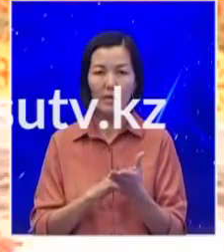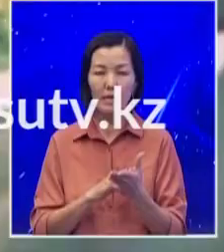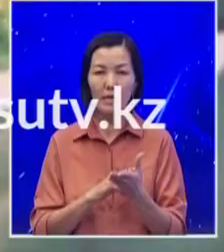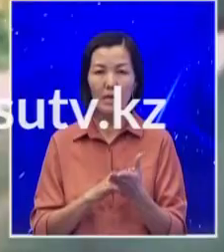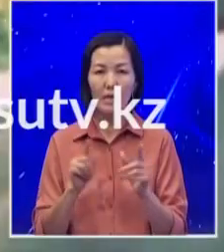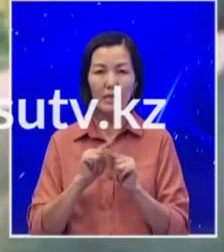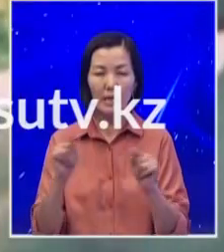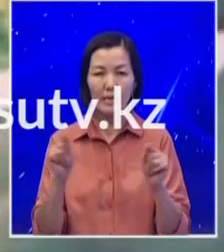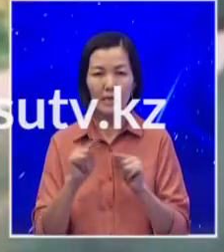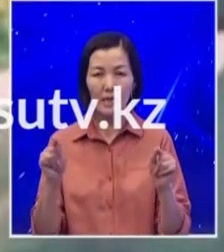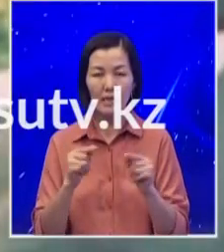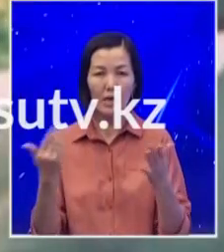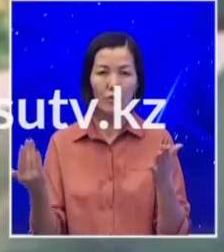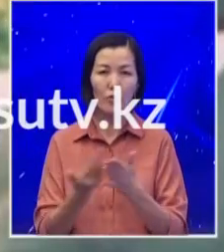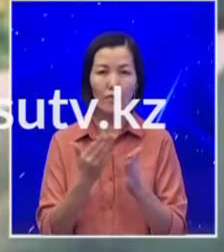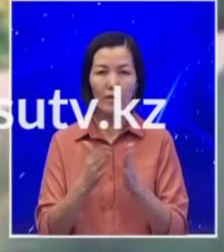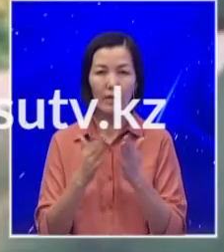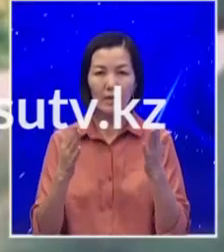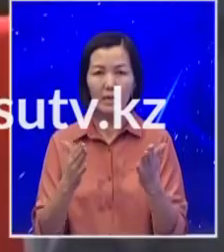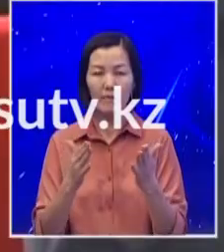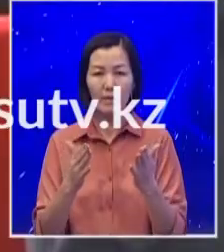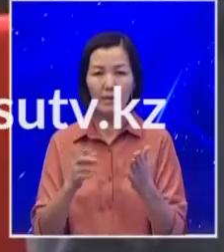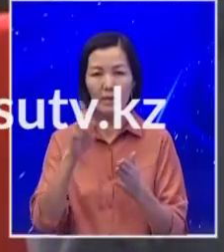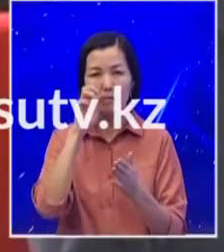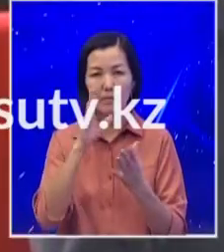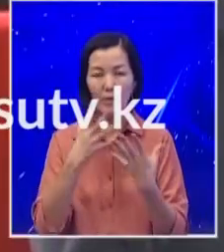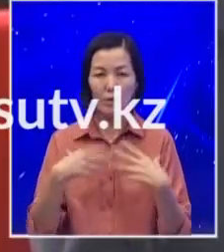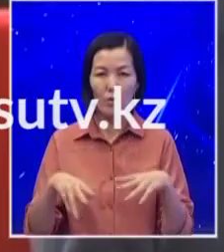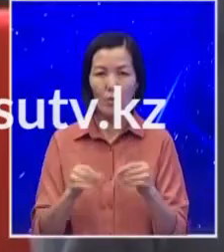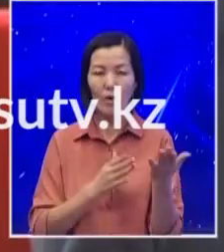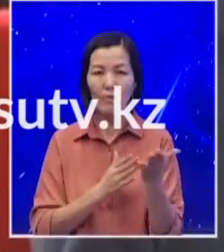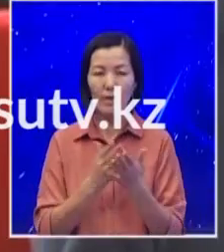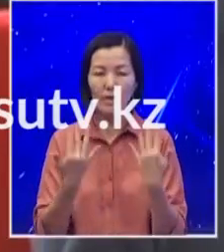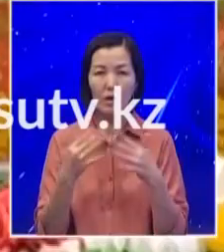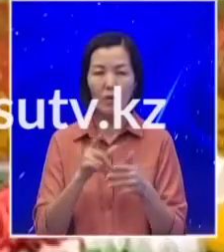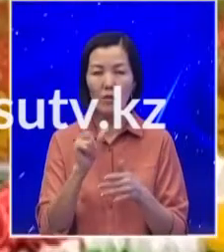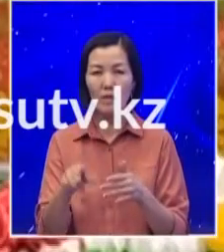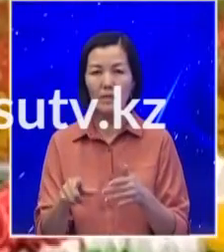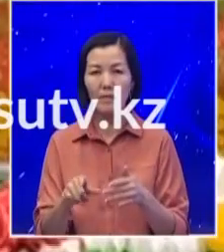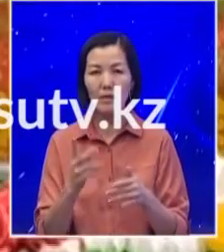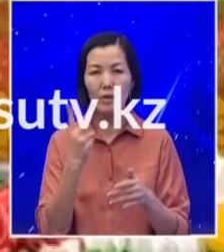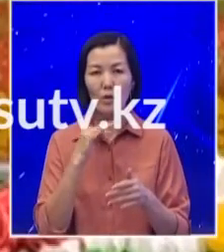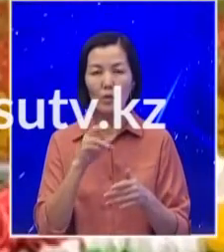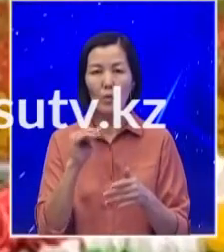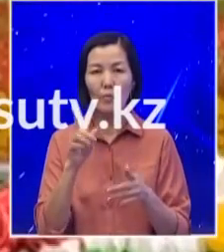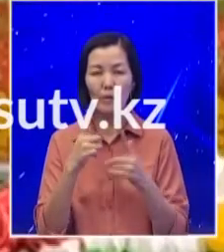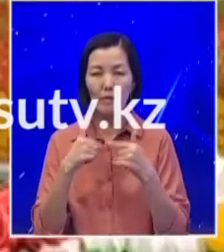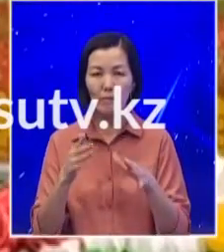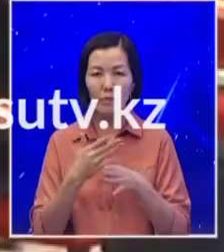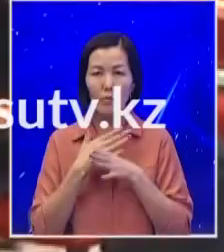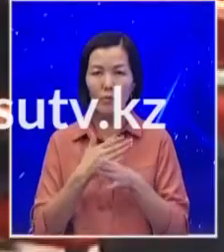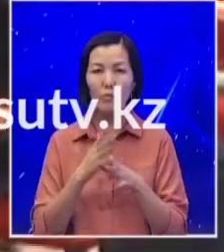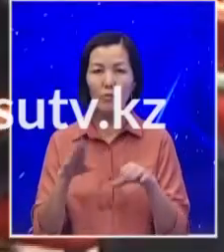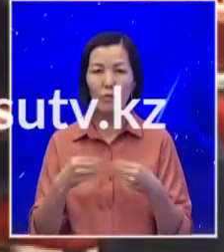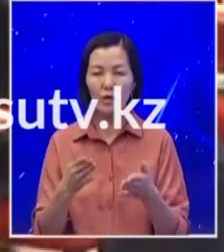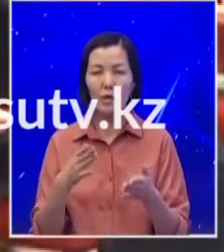ашатын тағылымды туындының жарыққа шығуына белгілі мемлекет және қоғам қайраткері ауыл азаматы Серік Үмбетов